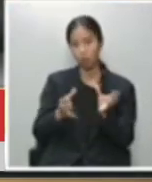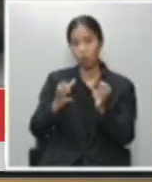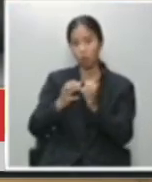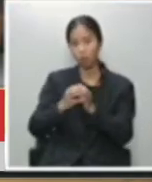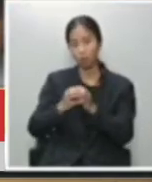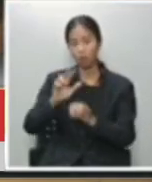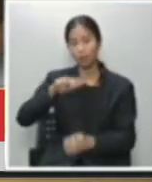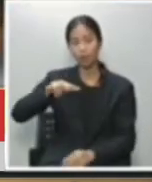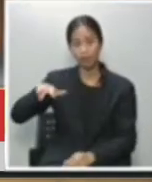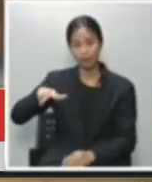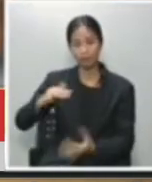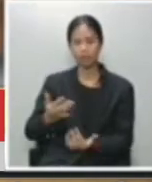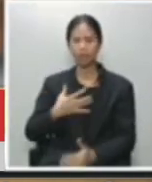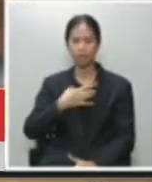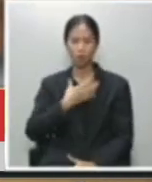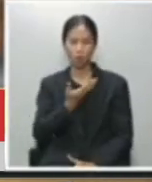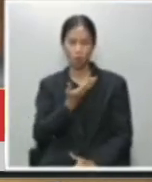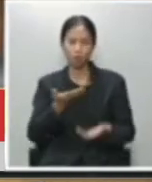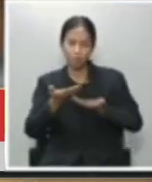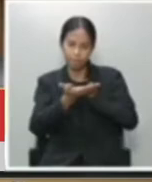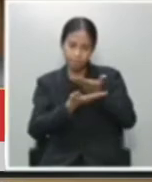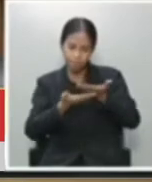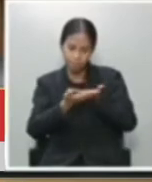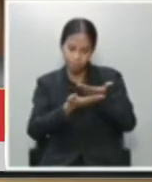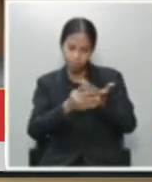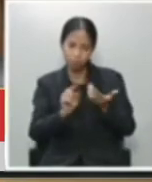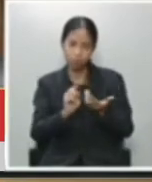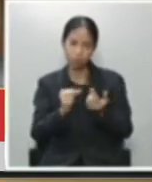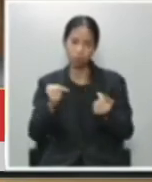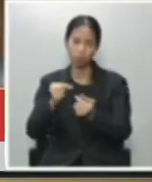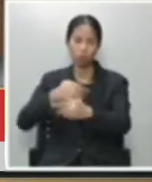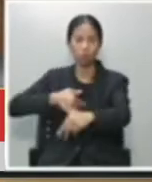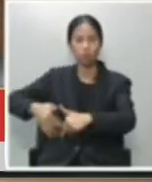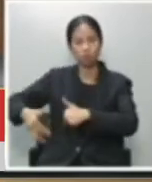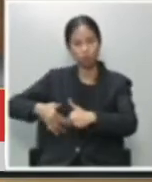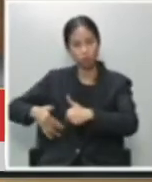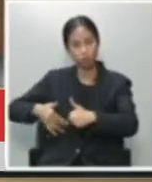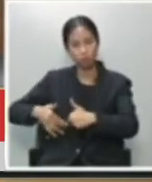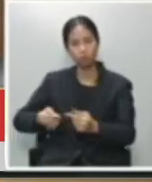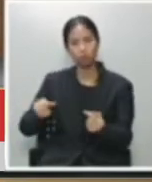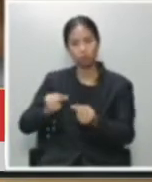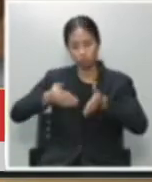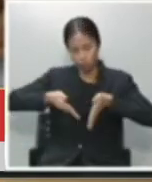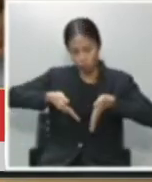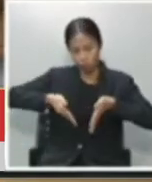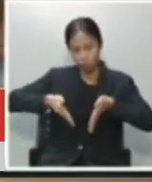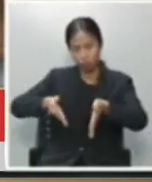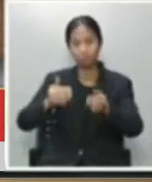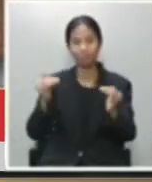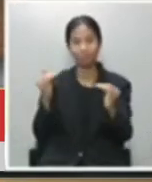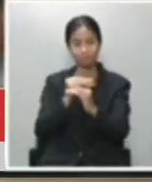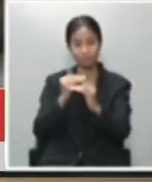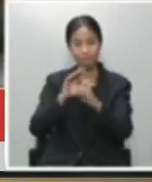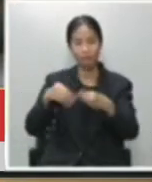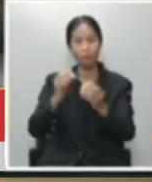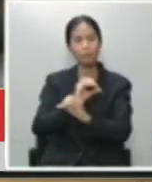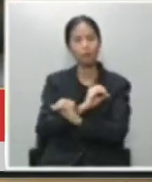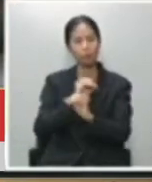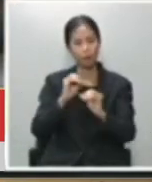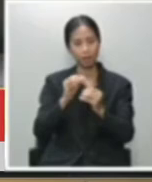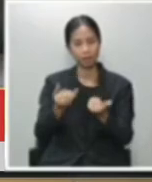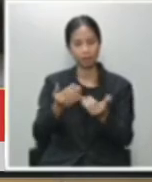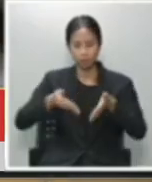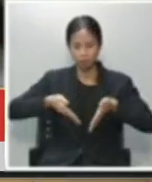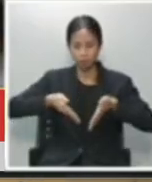านครับเรื่องความปลอดภัยในชีวิตและทรัพย์สินของพี่น้องประชาชนในการใช้เส้นทางคมนาคมครับสืบเนื่องจากถนนส